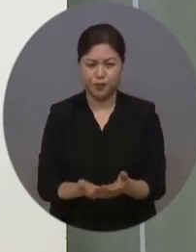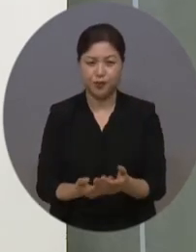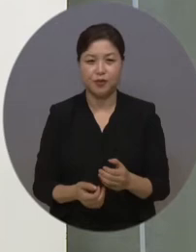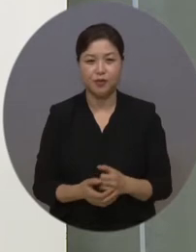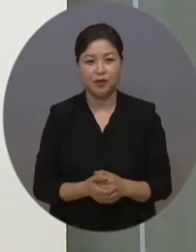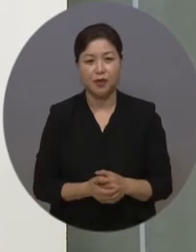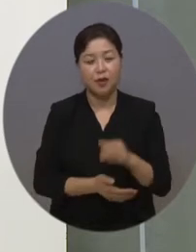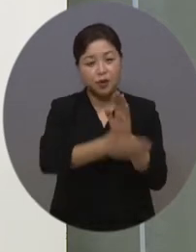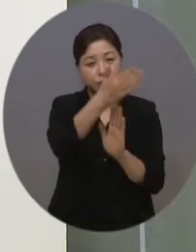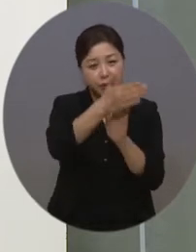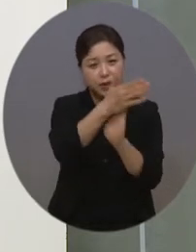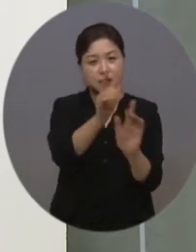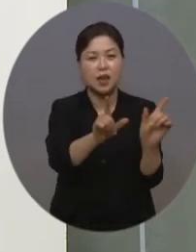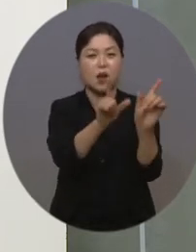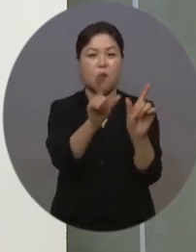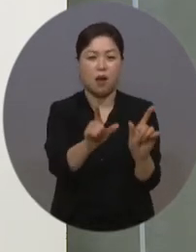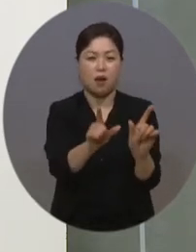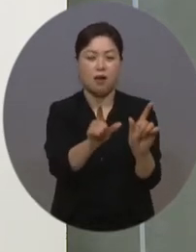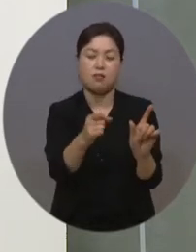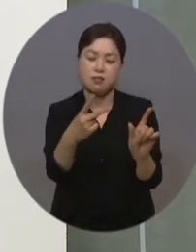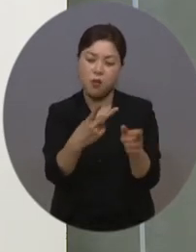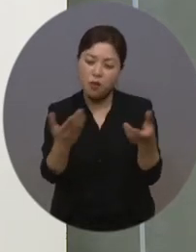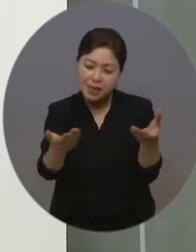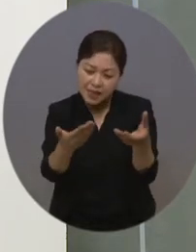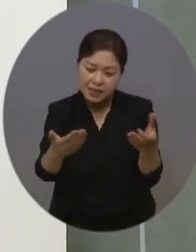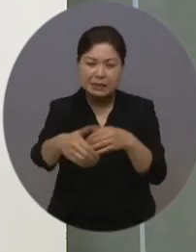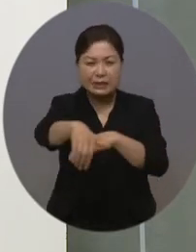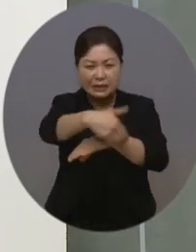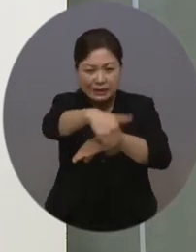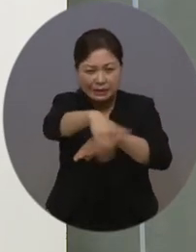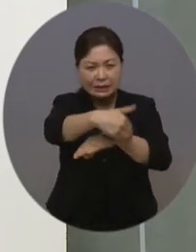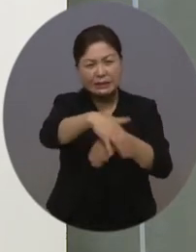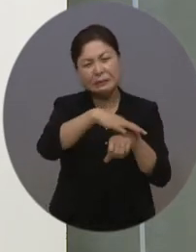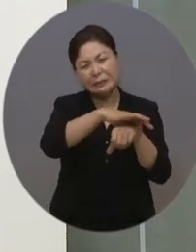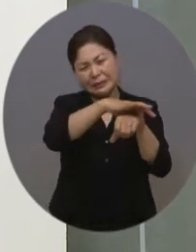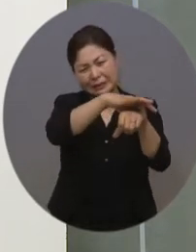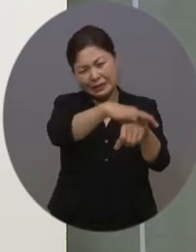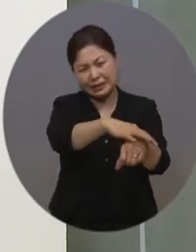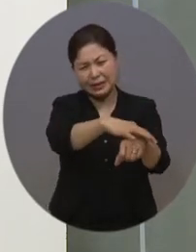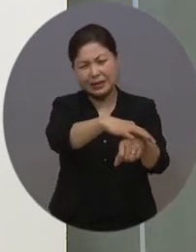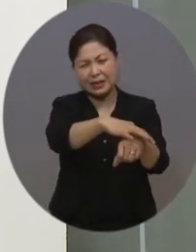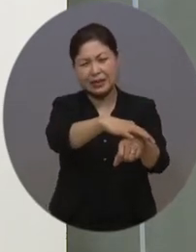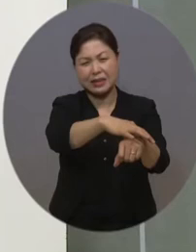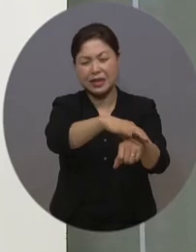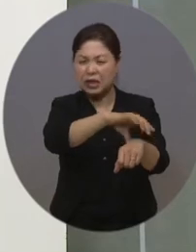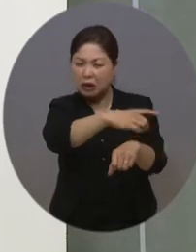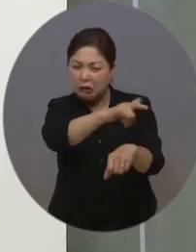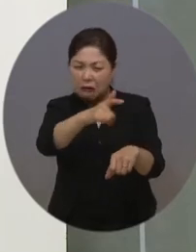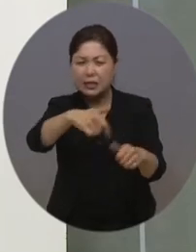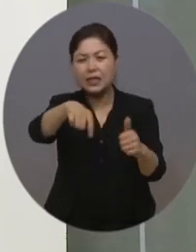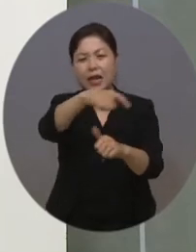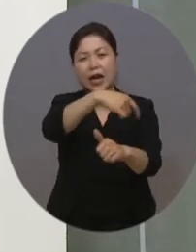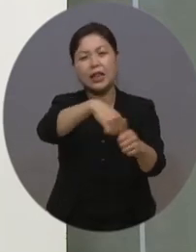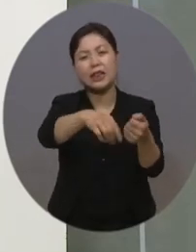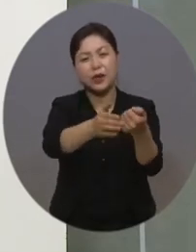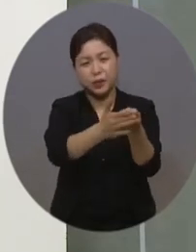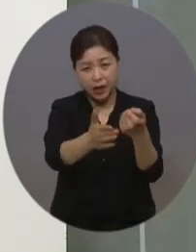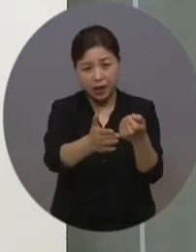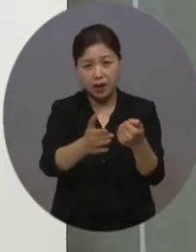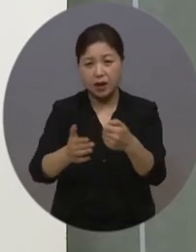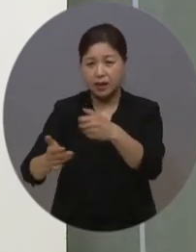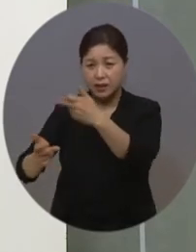도시 생활을 하다 보니 또 직장 생활을 하다 보니 여러 가지 환경적 여건 때문에